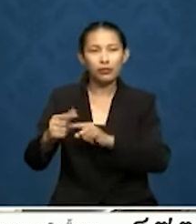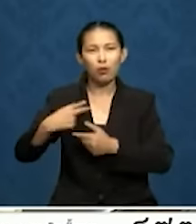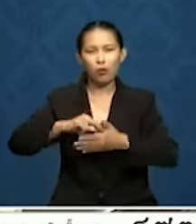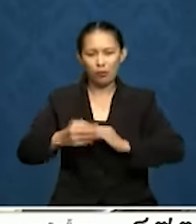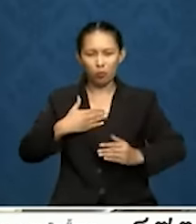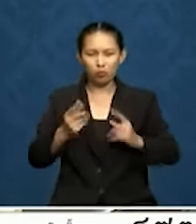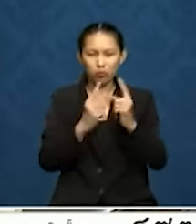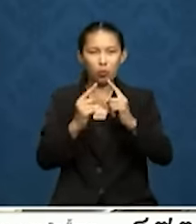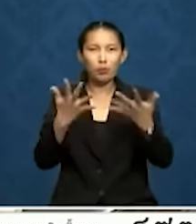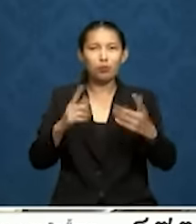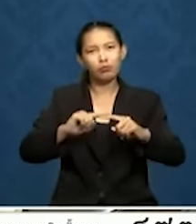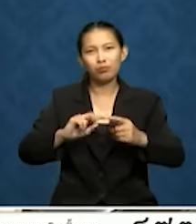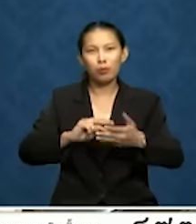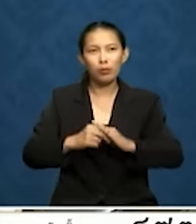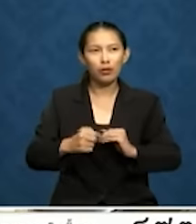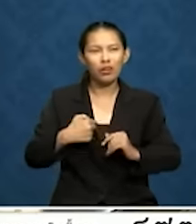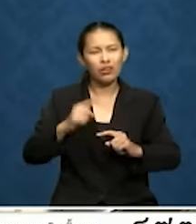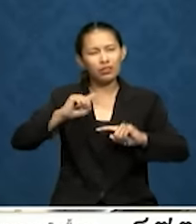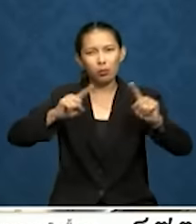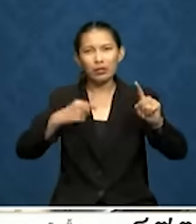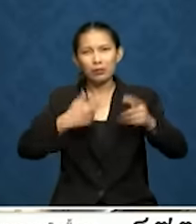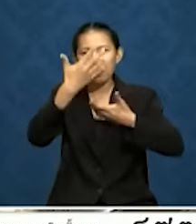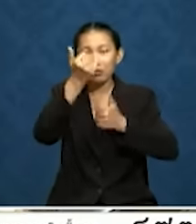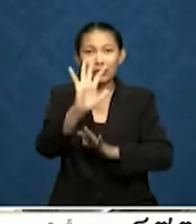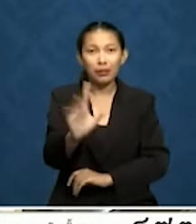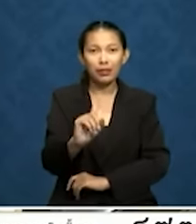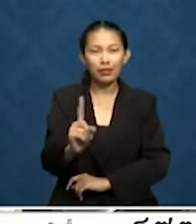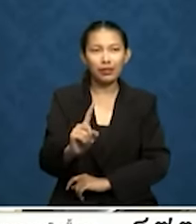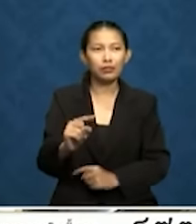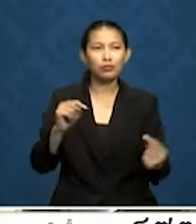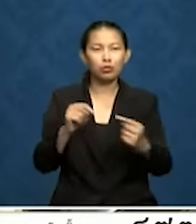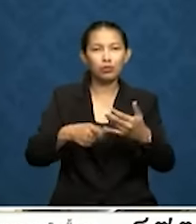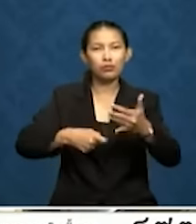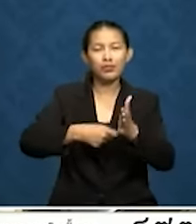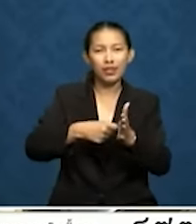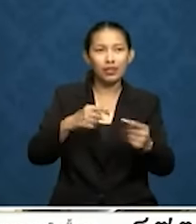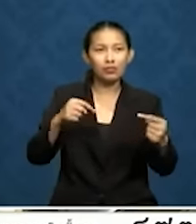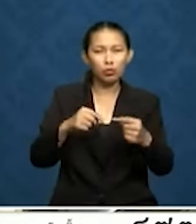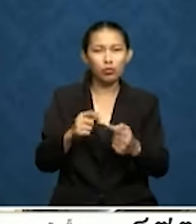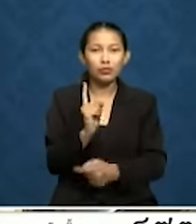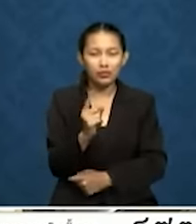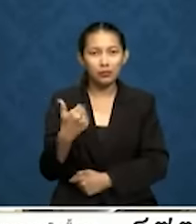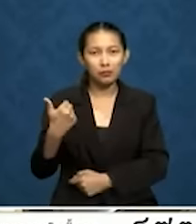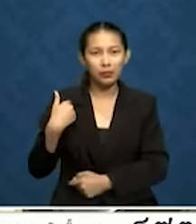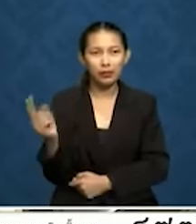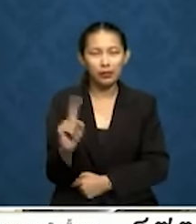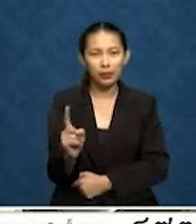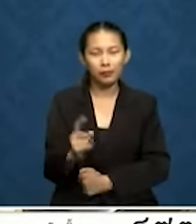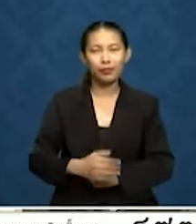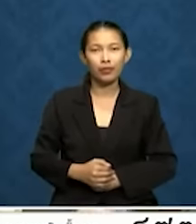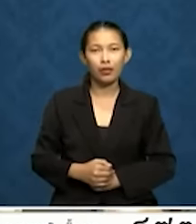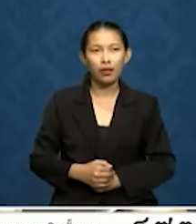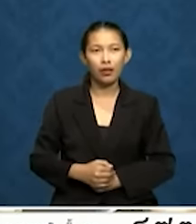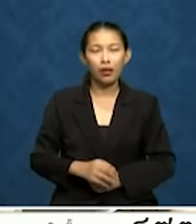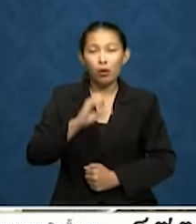าวล่วงแต่สิ่งที่ผมจะปล่อยผ่านไม่ได้ก็ท่านประธานคือการให้เหตุผลที่มันขัดแย้งกับข้อเท็จจริงนะครับต้องขออนุญาตเรียนด้วยความเคารพนะ